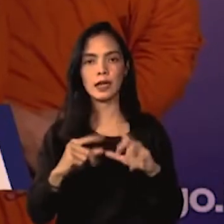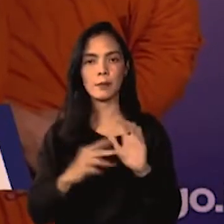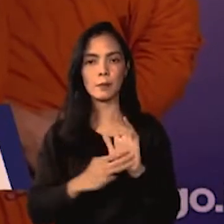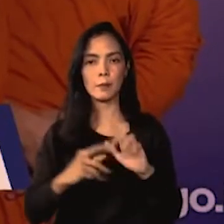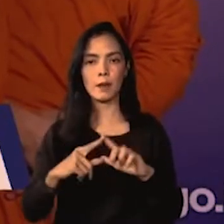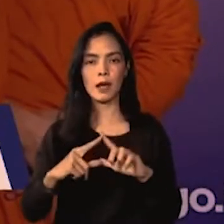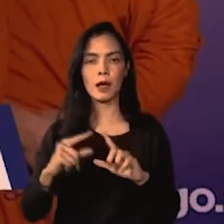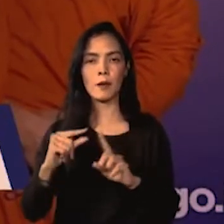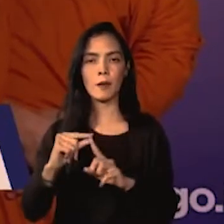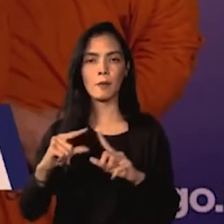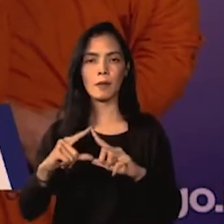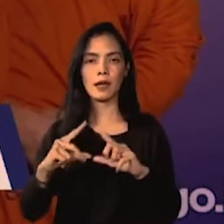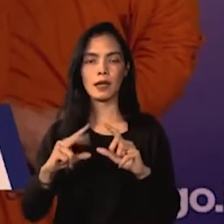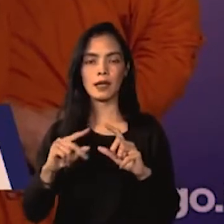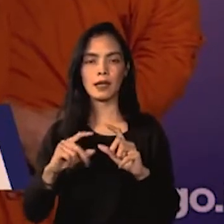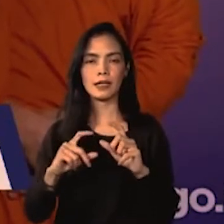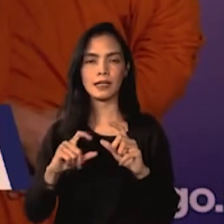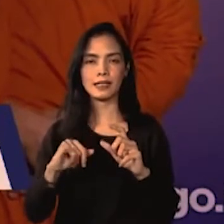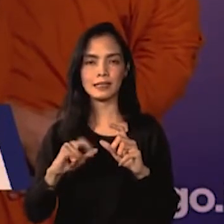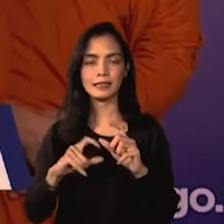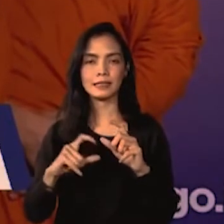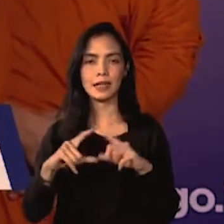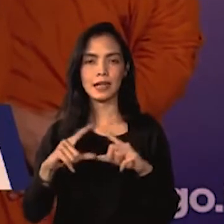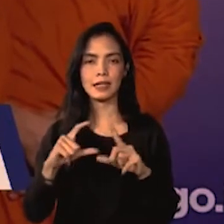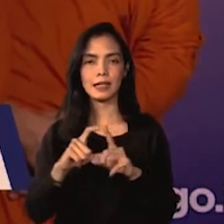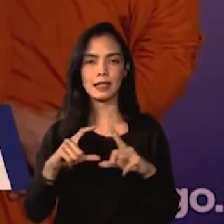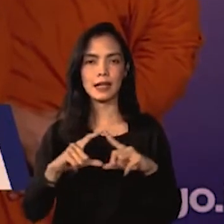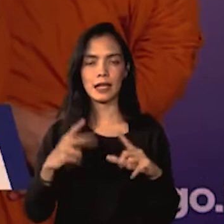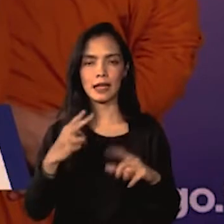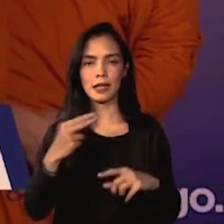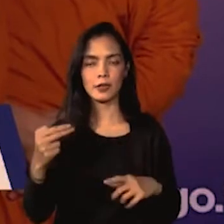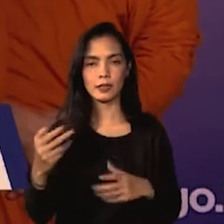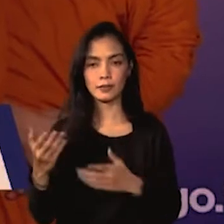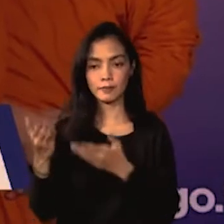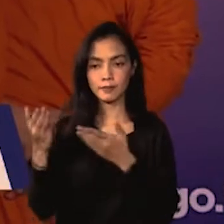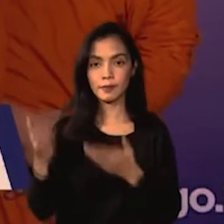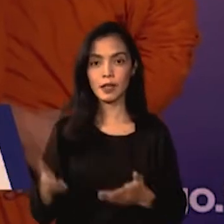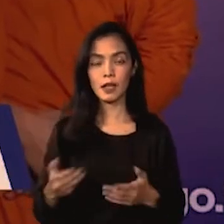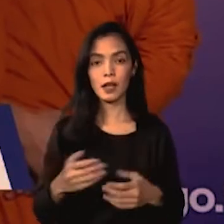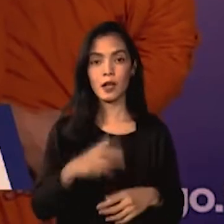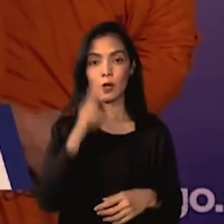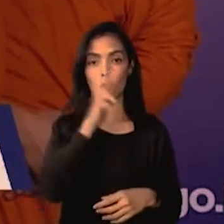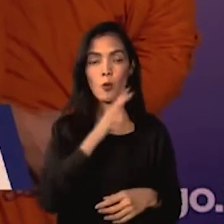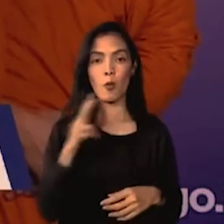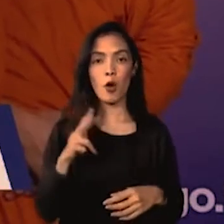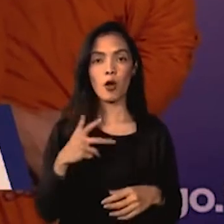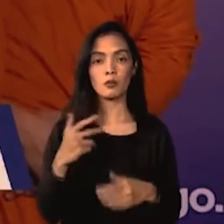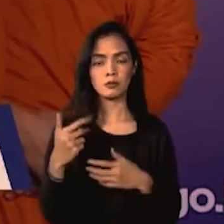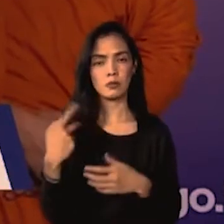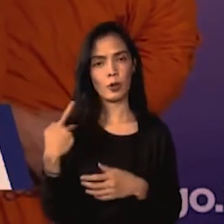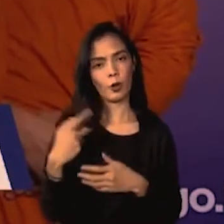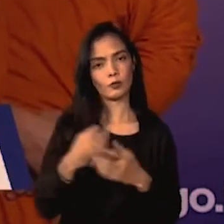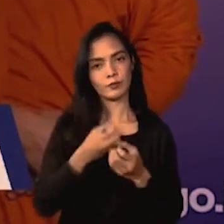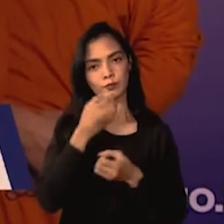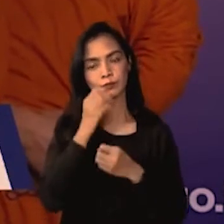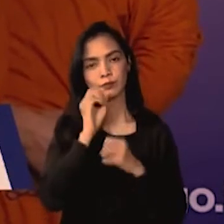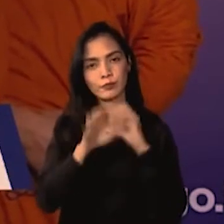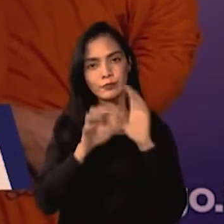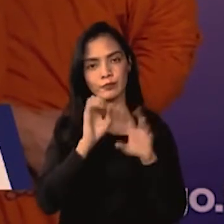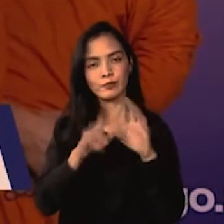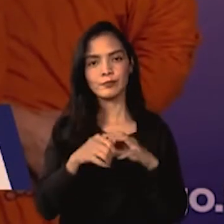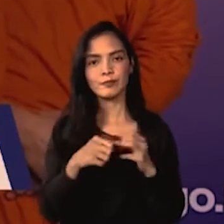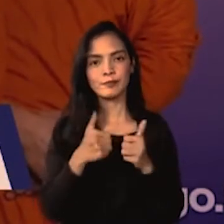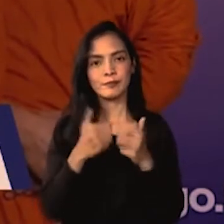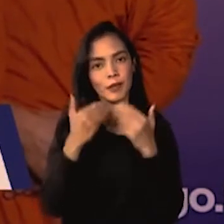itu kami mohon kepada Bapak Romo Agustinus Heri Wibowo untuk bisa menyampaikan